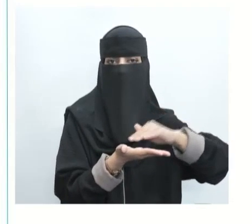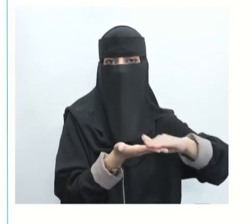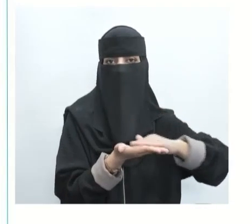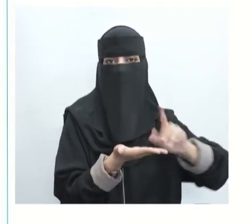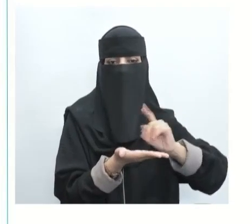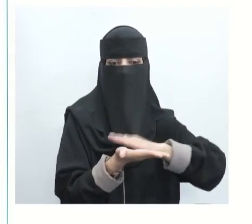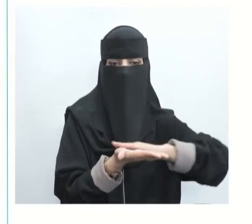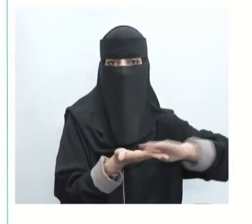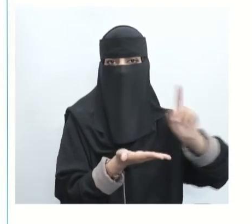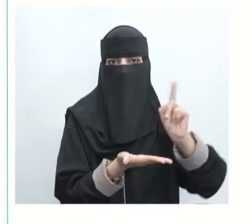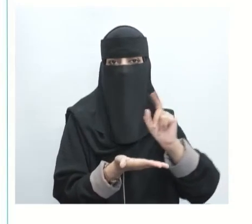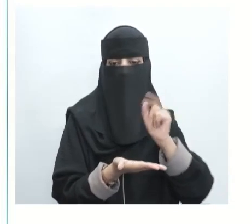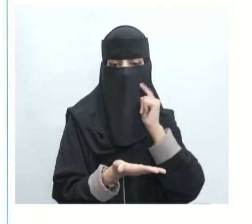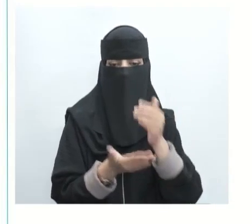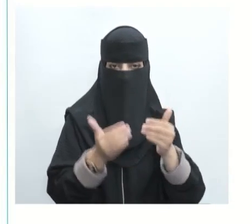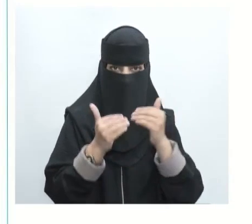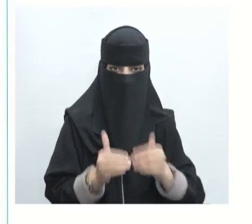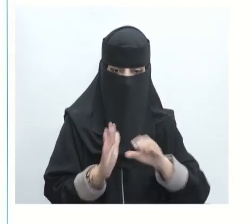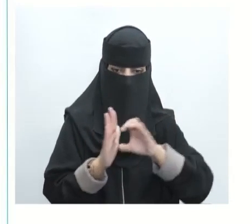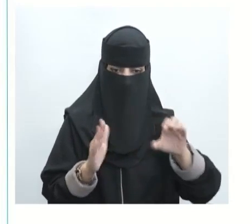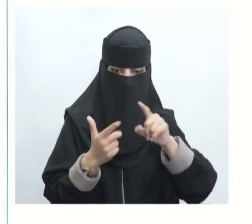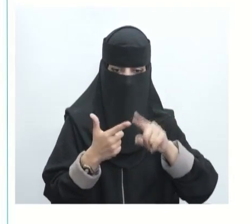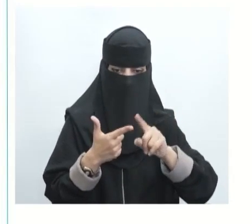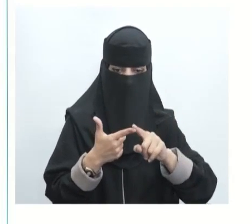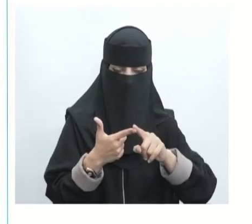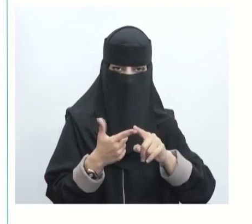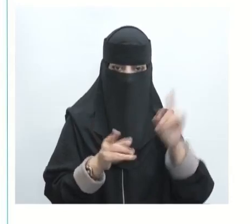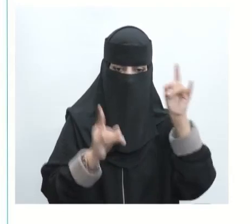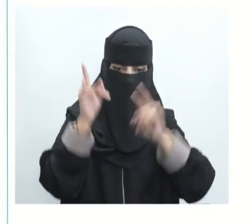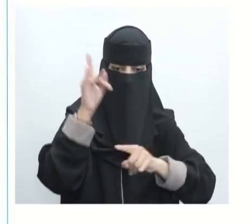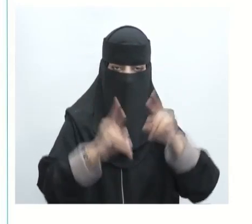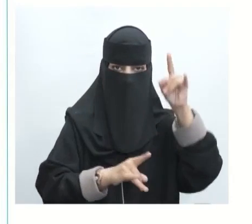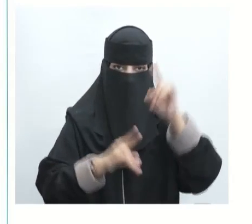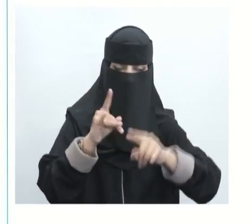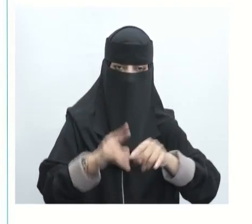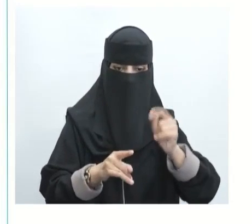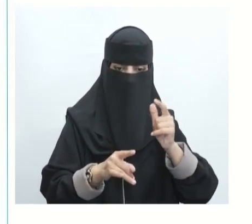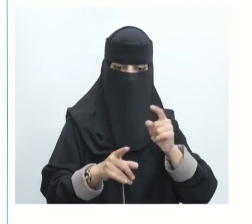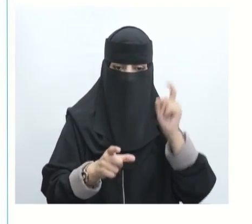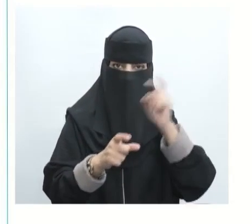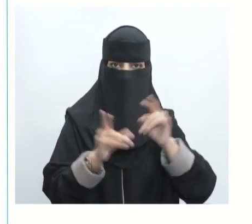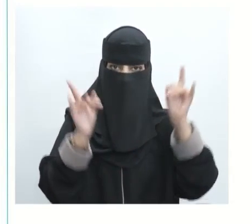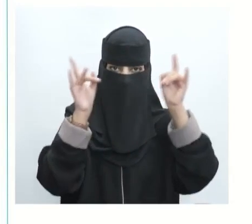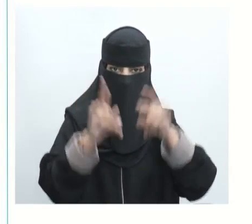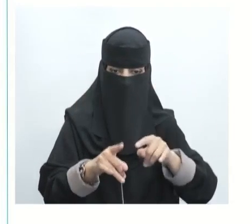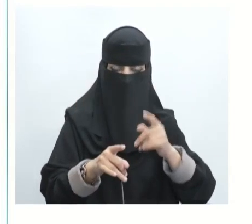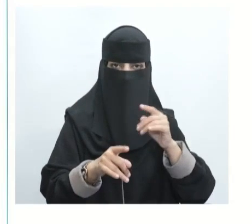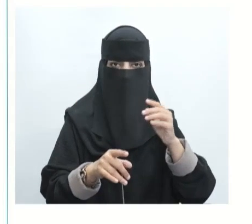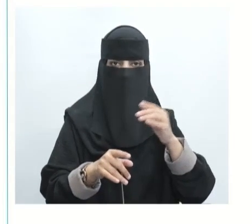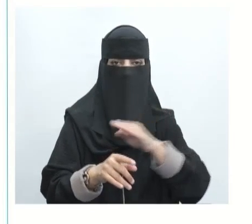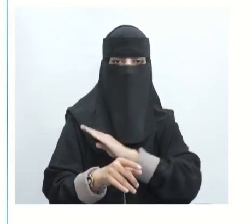الله فيكم. وصلت طائرات الحجيج وتأخرت طائرتان.